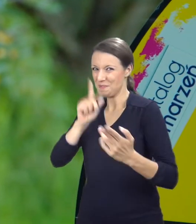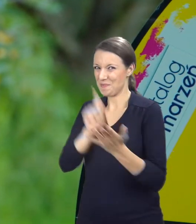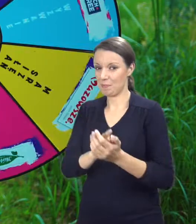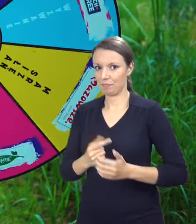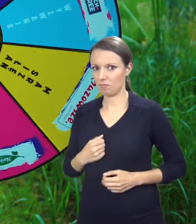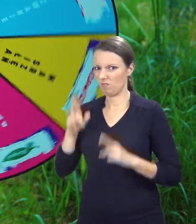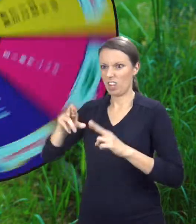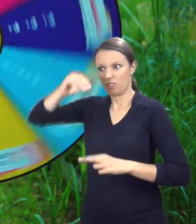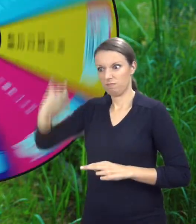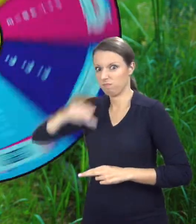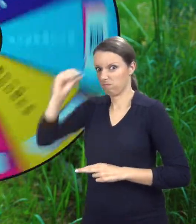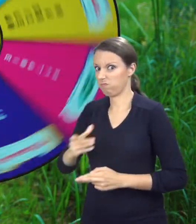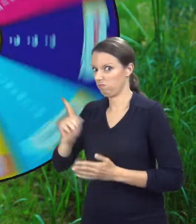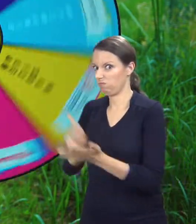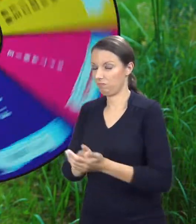będzie mi sprzyjać. To jedziemy.